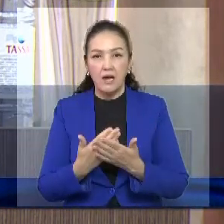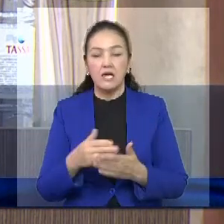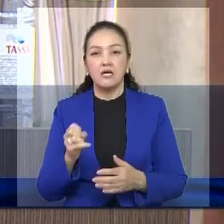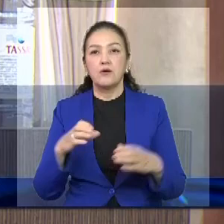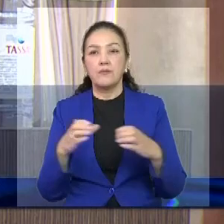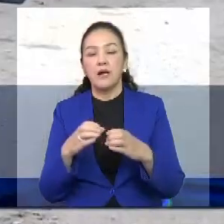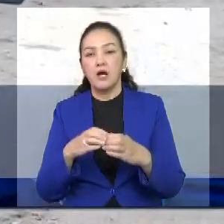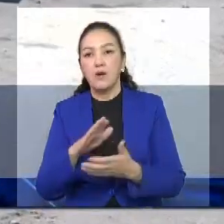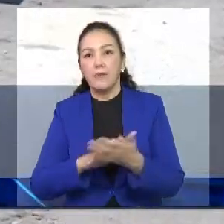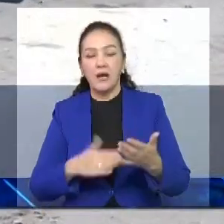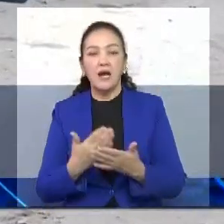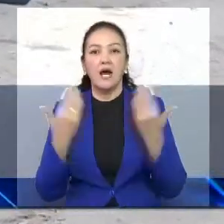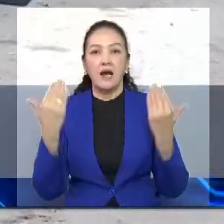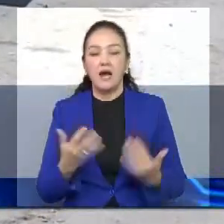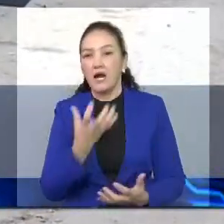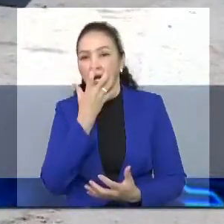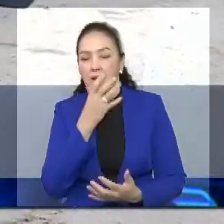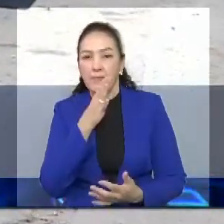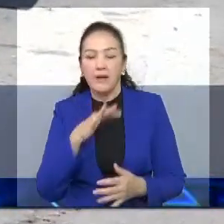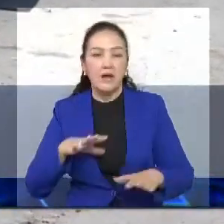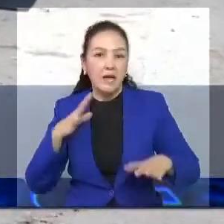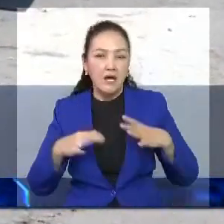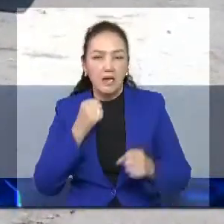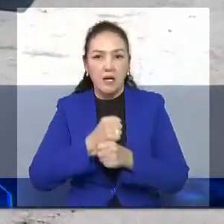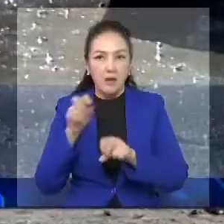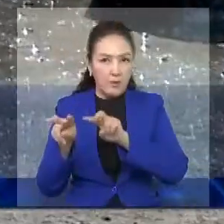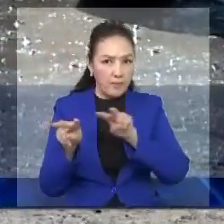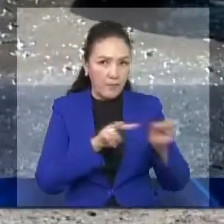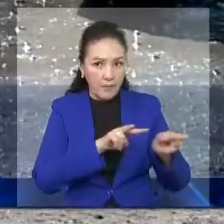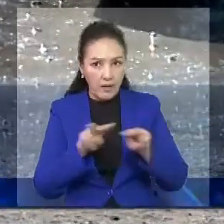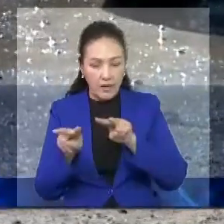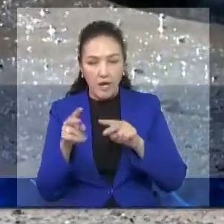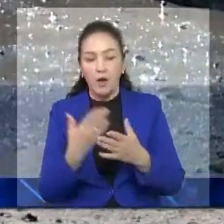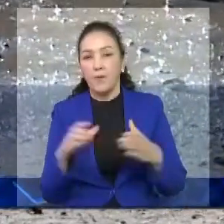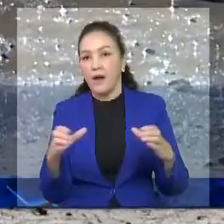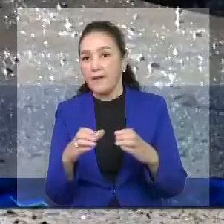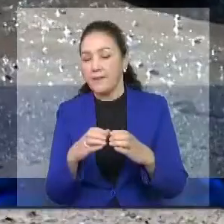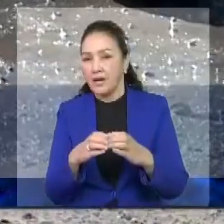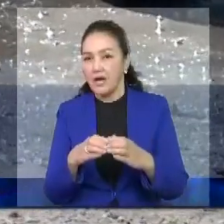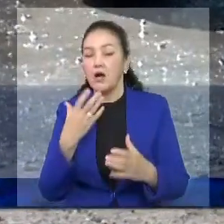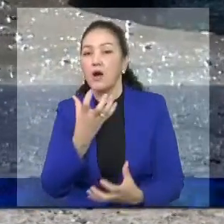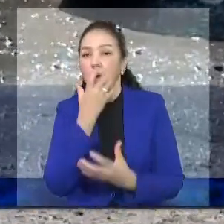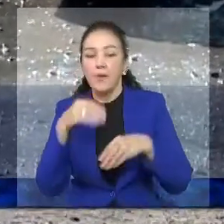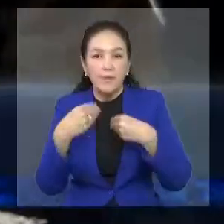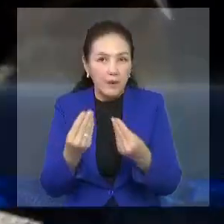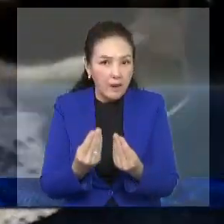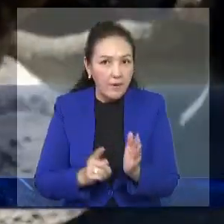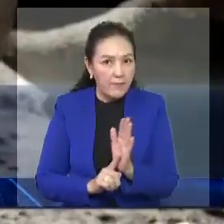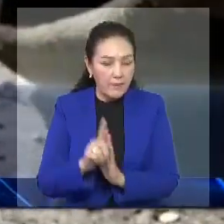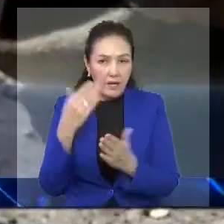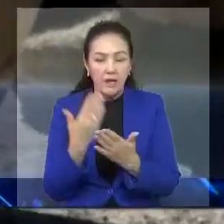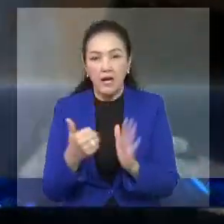әлі рәсімделмеген. Қазір жылыту маусымында дайындық қатаң бақылауды, әнеміне дегенше әлеуметтік нысандарда жылу беріле бастайды.